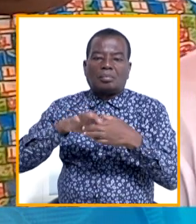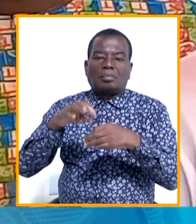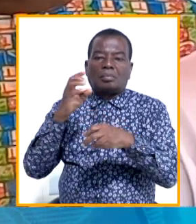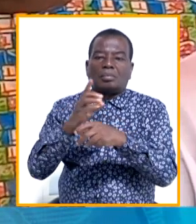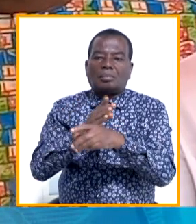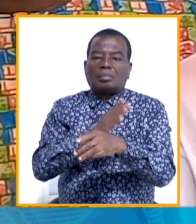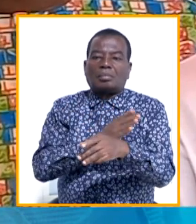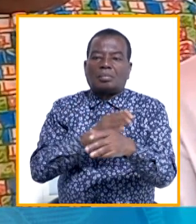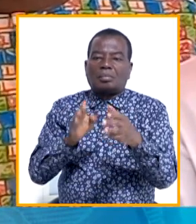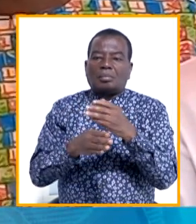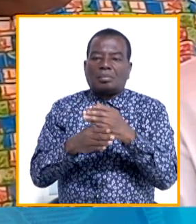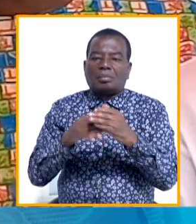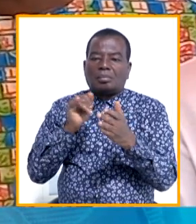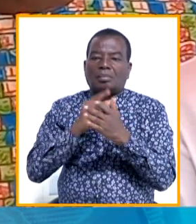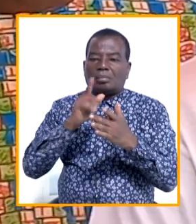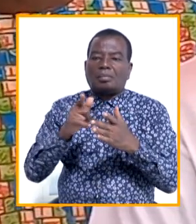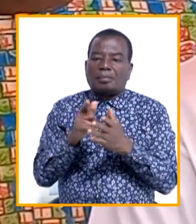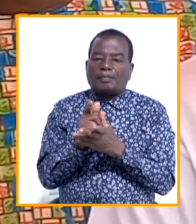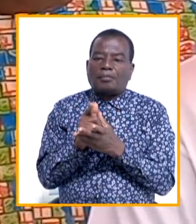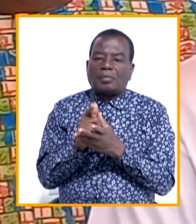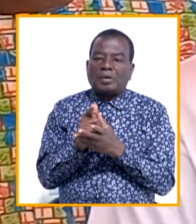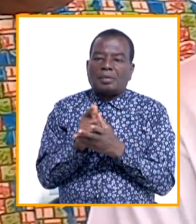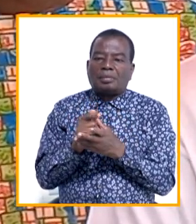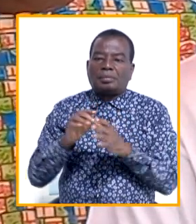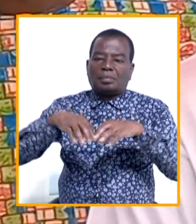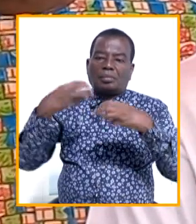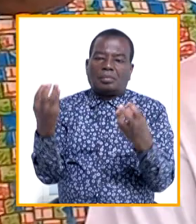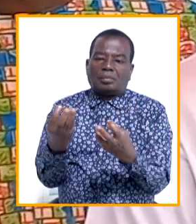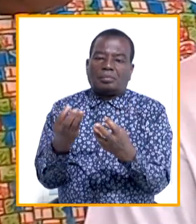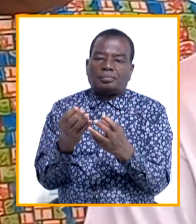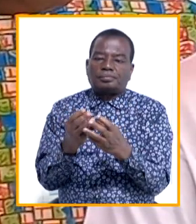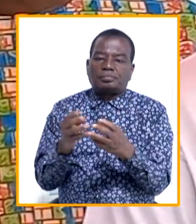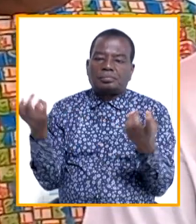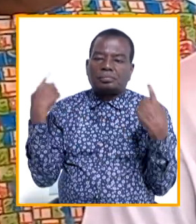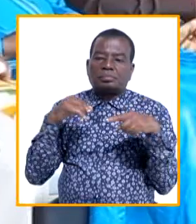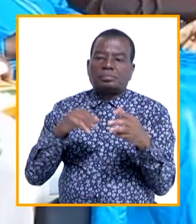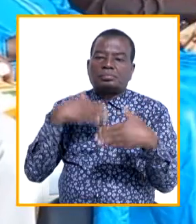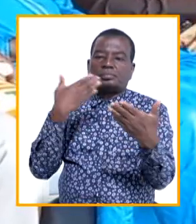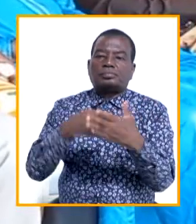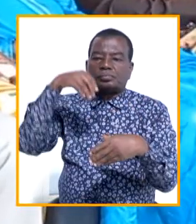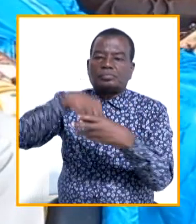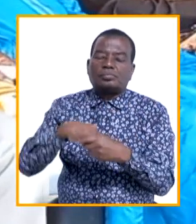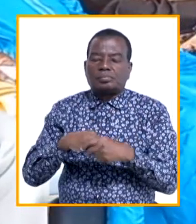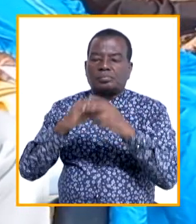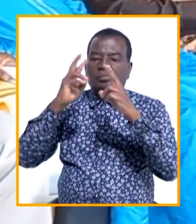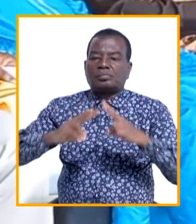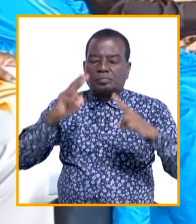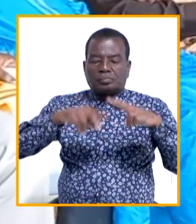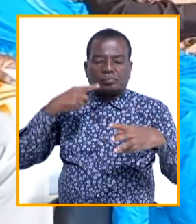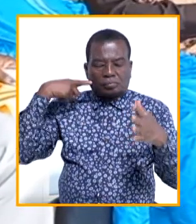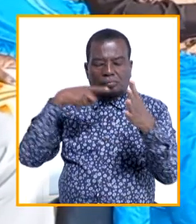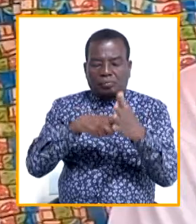développement c'est bien sûr les mutuels lorsqu'on arrive dans un village et qu'on constate des